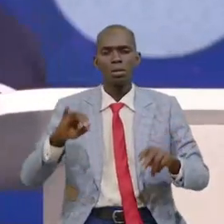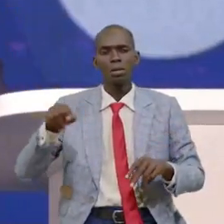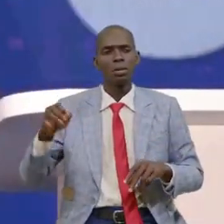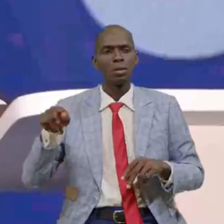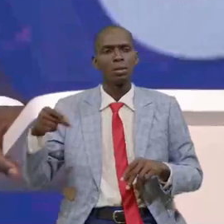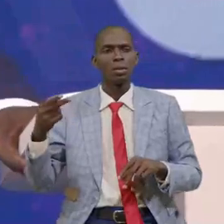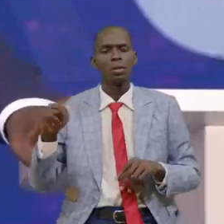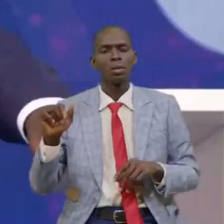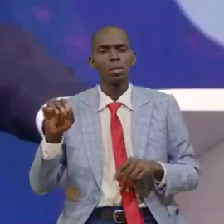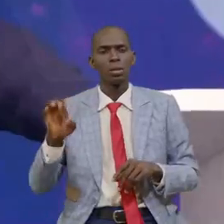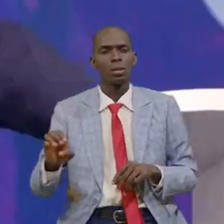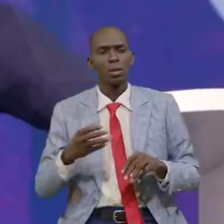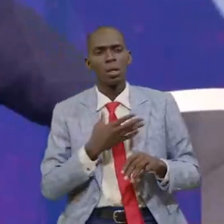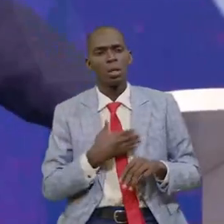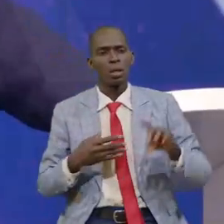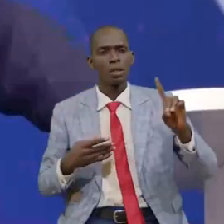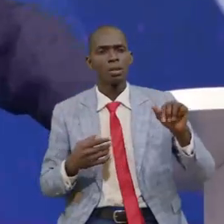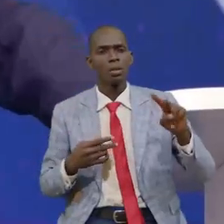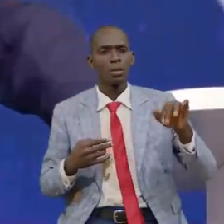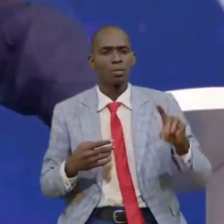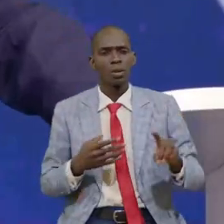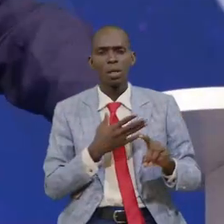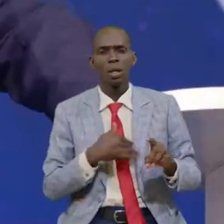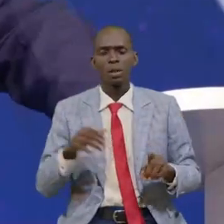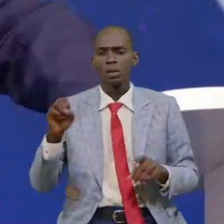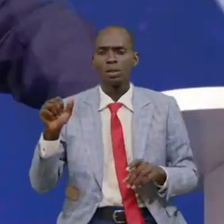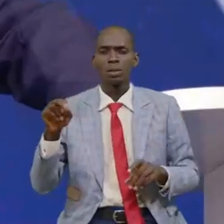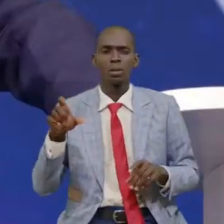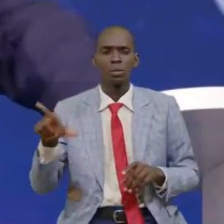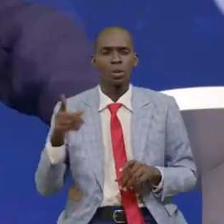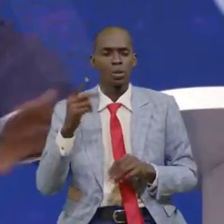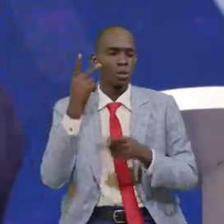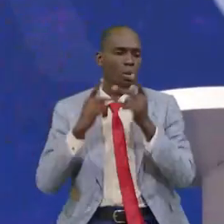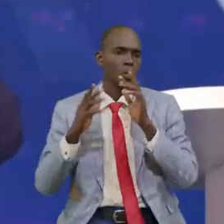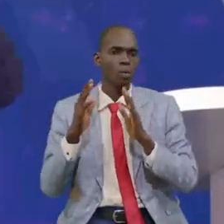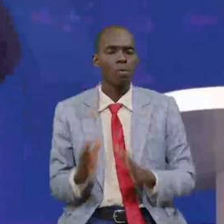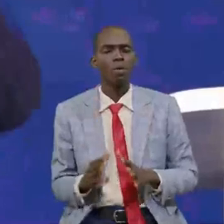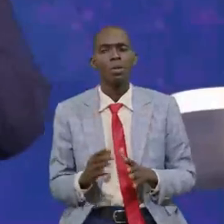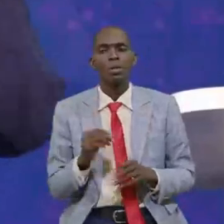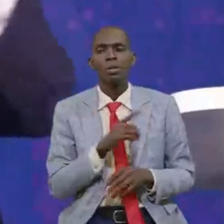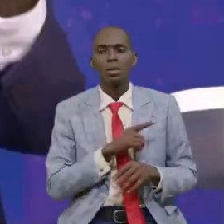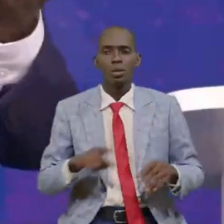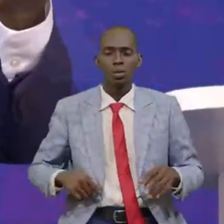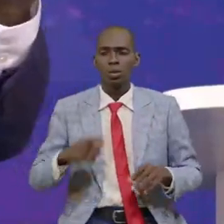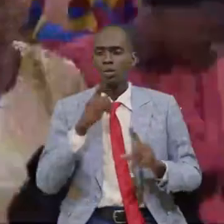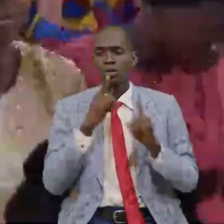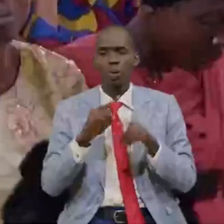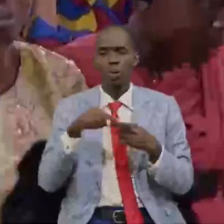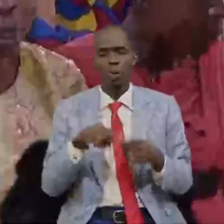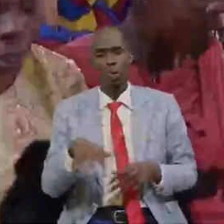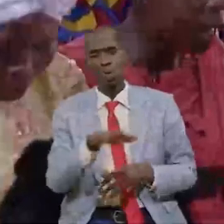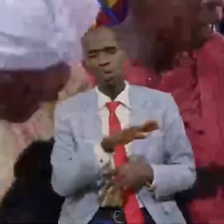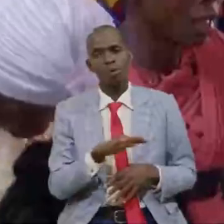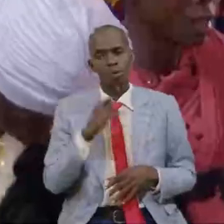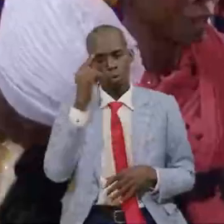Samuel et des prophètes? Le Seigneur parle d'eux à cause de leur foi. Le ciel parlera de toi à cause de ta